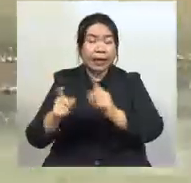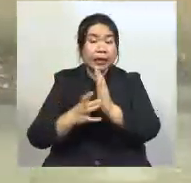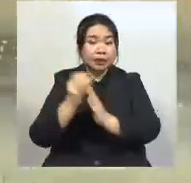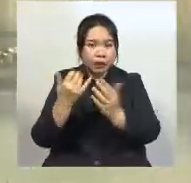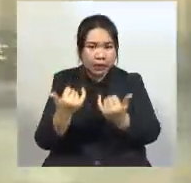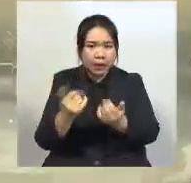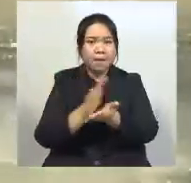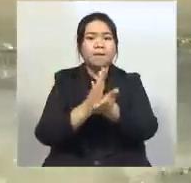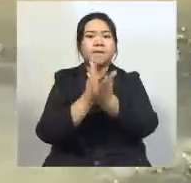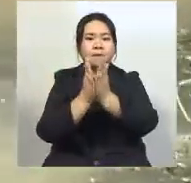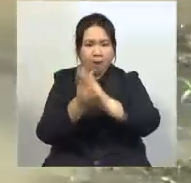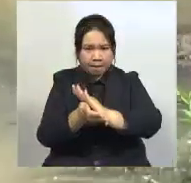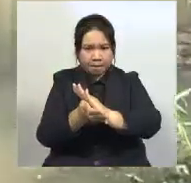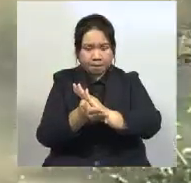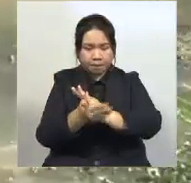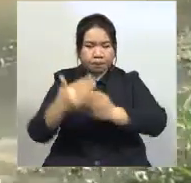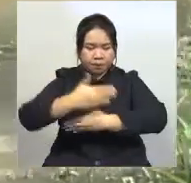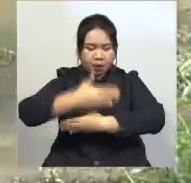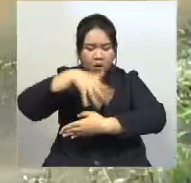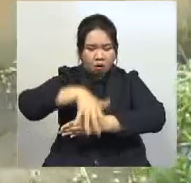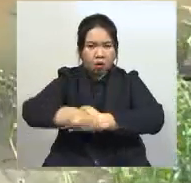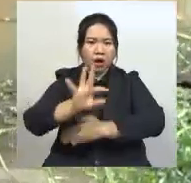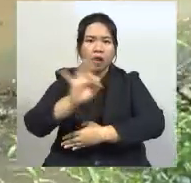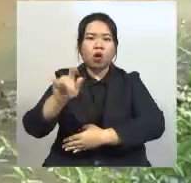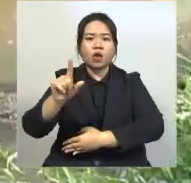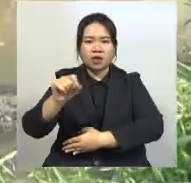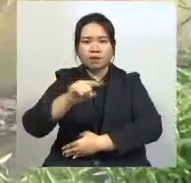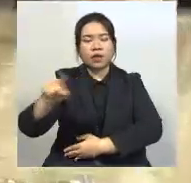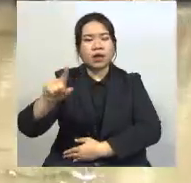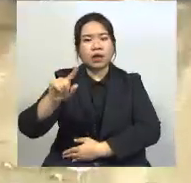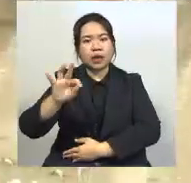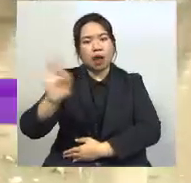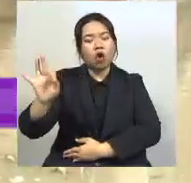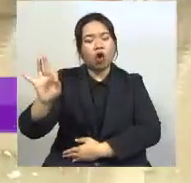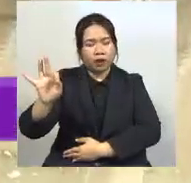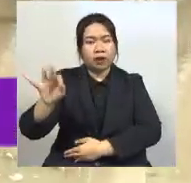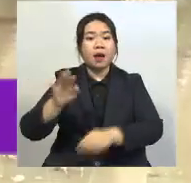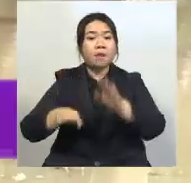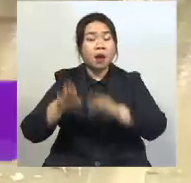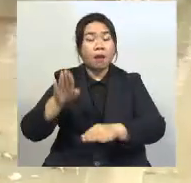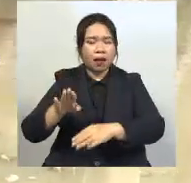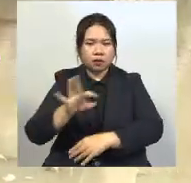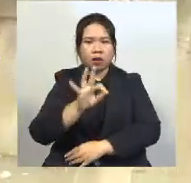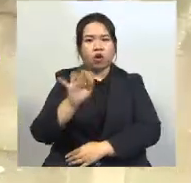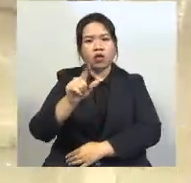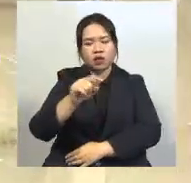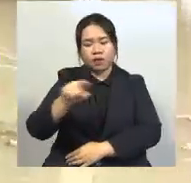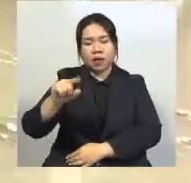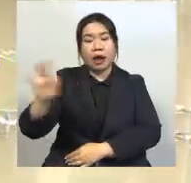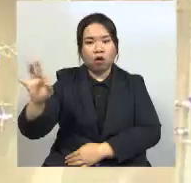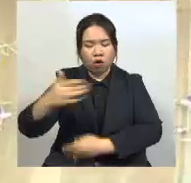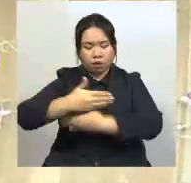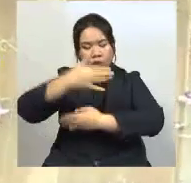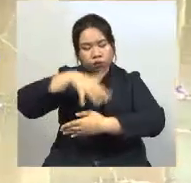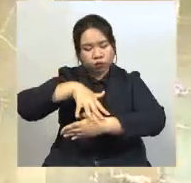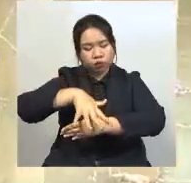ดาห์นี้เขาปรับลดลงมาเหลือ920ถึง900ลูกบาศก์เมตรต่อวินาทีค่ะก็จะทำ